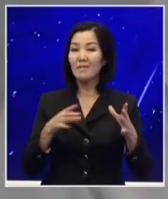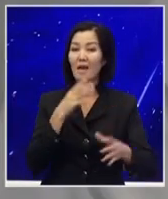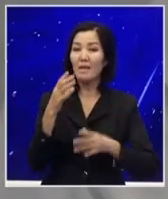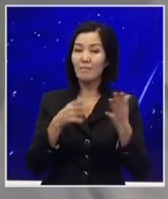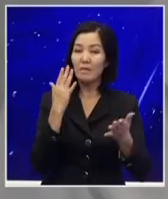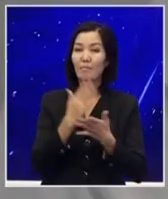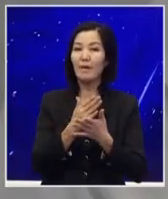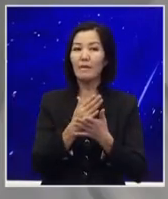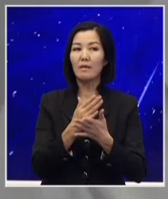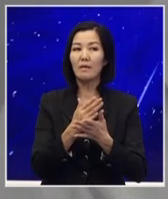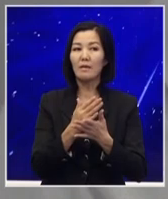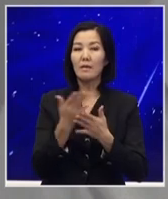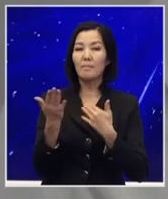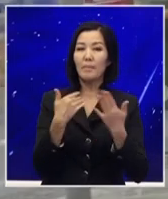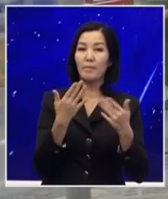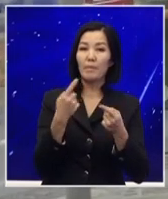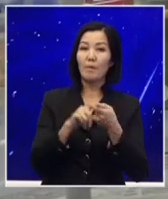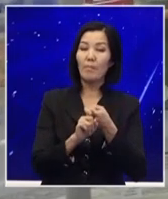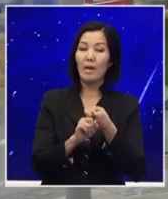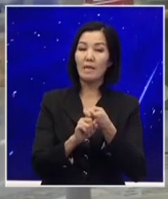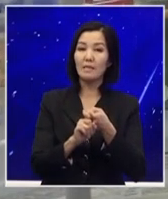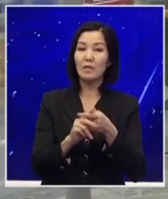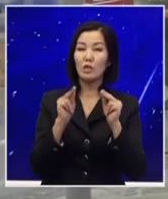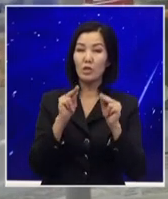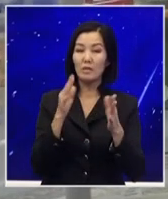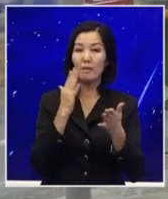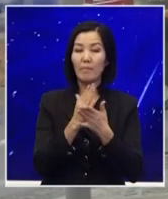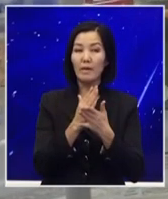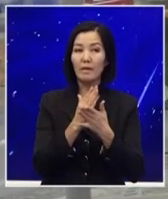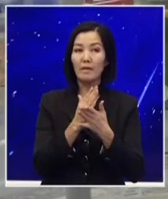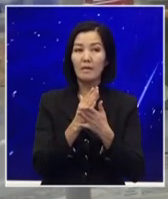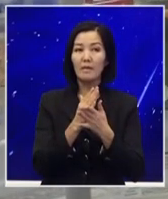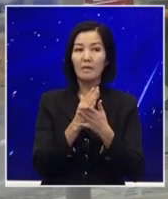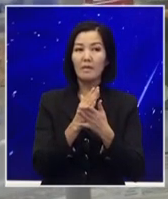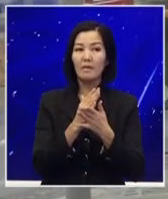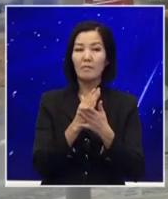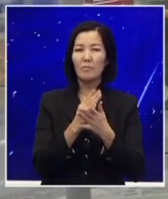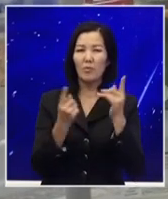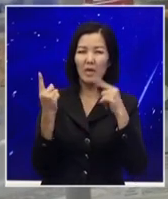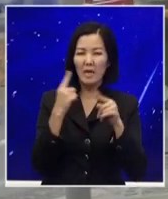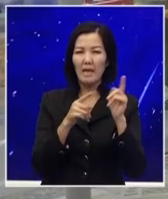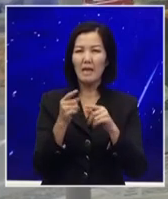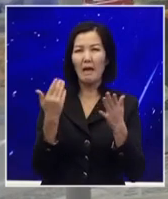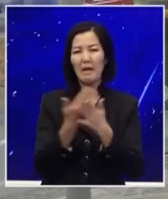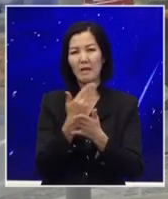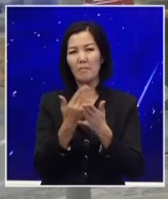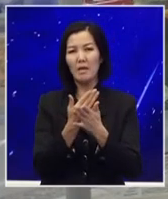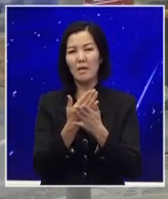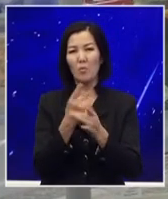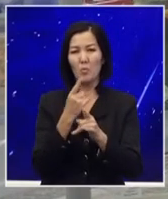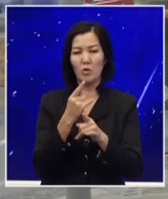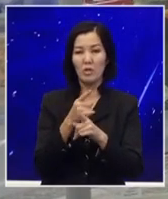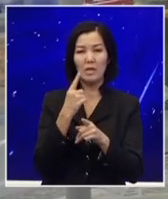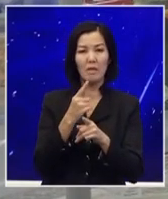әлемде жатыр. Олар бір-бірімен байланысты, бір шындық бар. Қанша жерден біз бұл қияли әңгіме дегенімізбенен, біздің жамен айттым